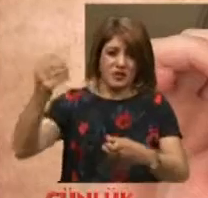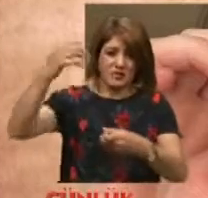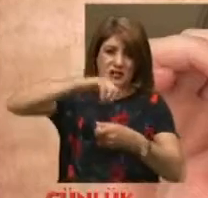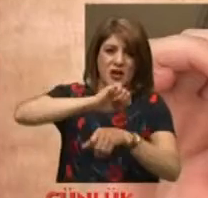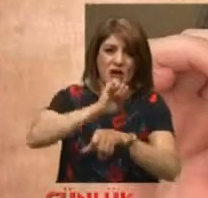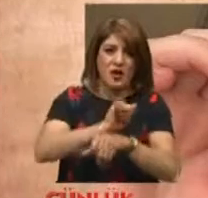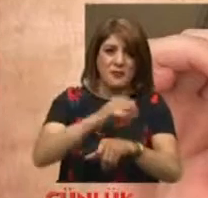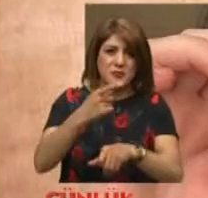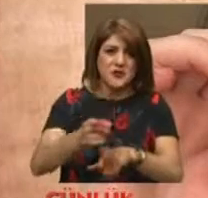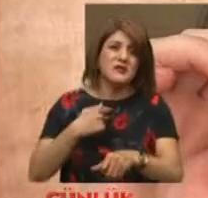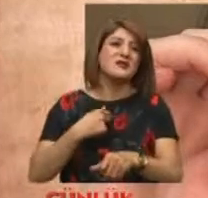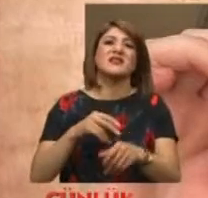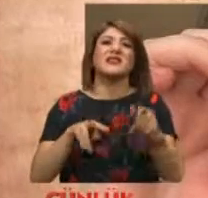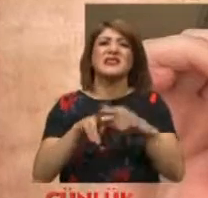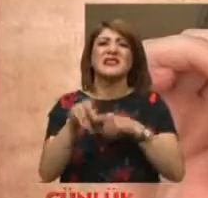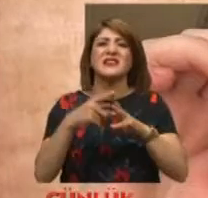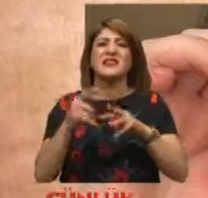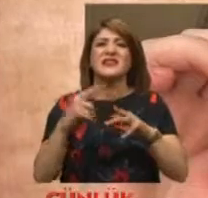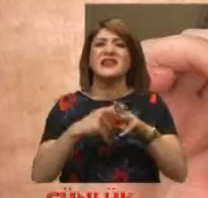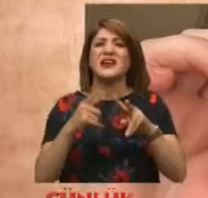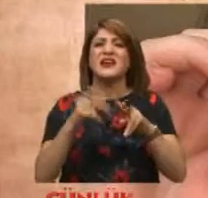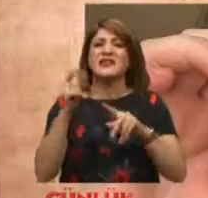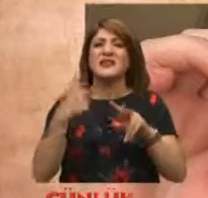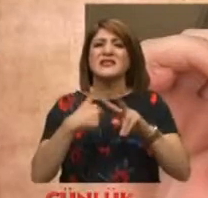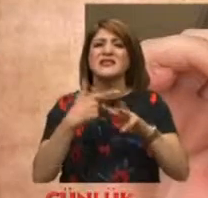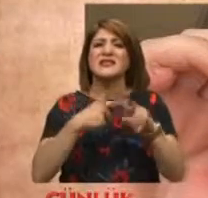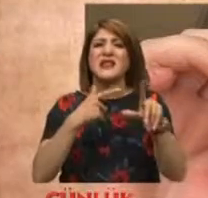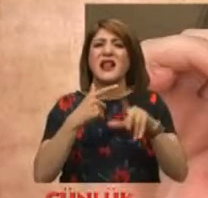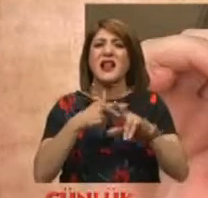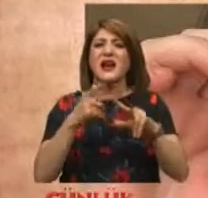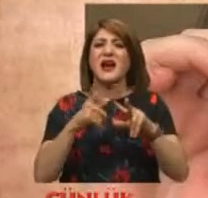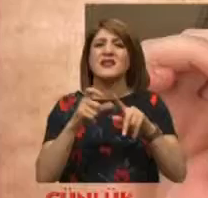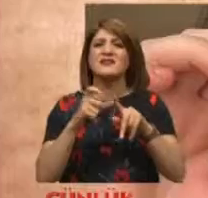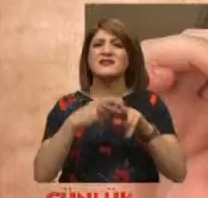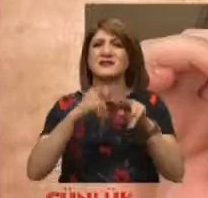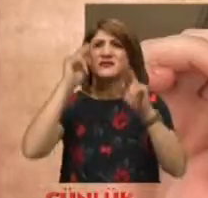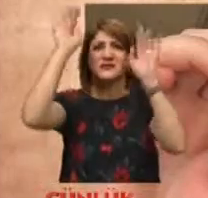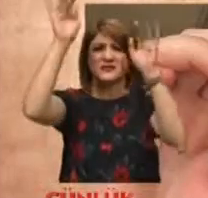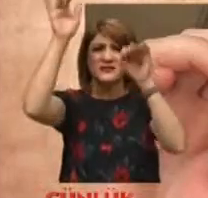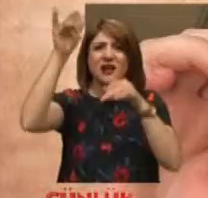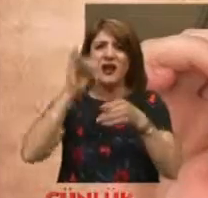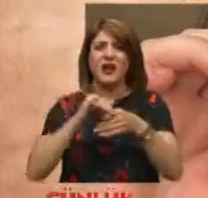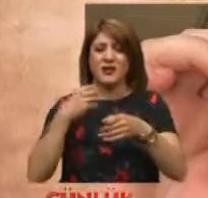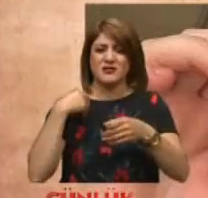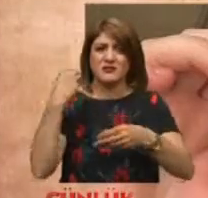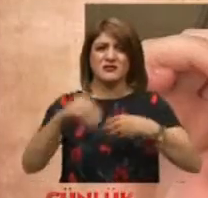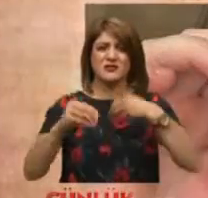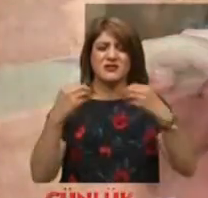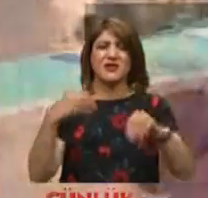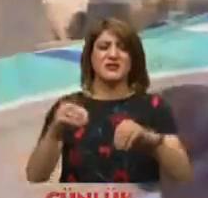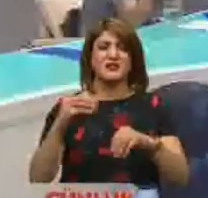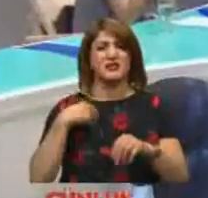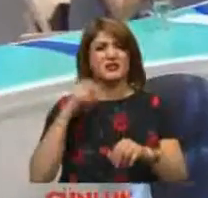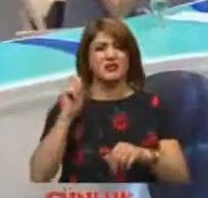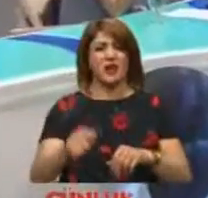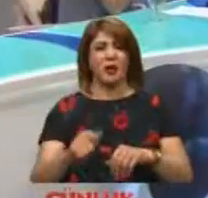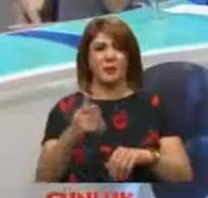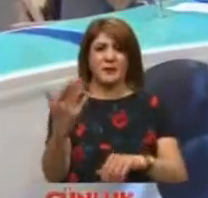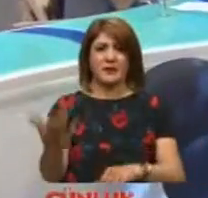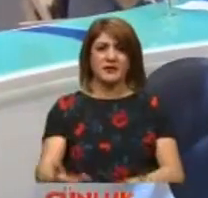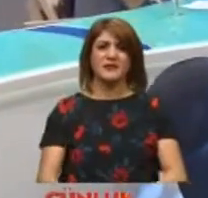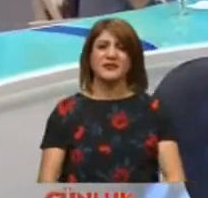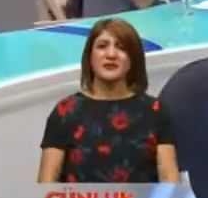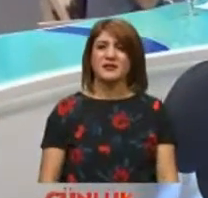Evie Woodbury adlı Yeni Zelandalı kadın iki hayaleti internetten satışa çıkardı. İnsanoğlunun zekası